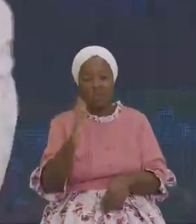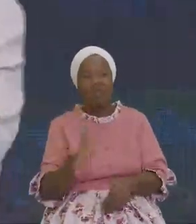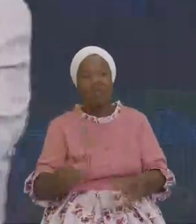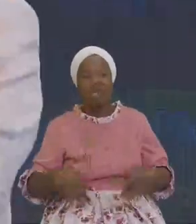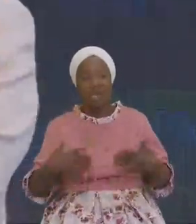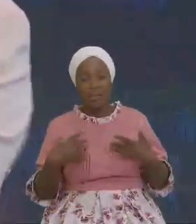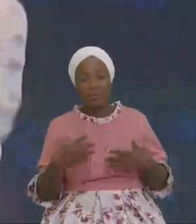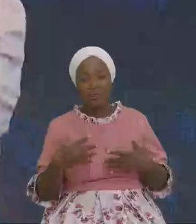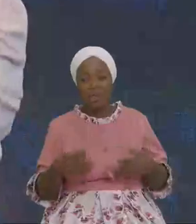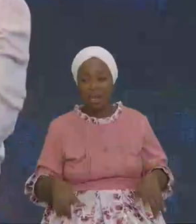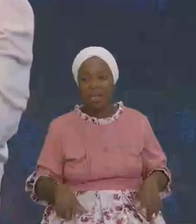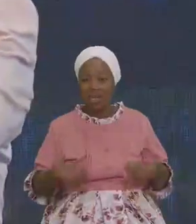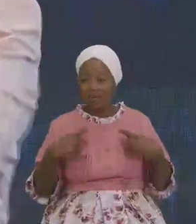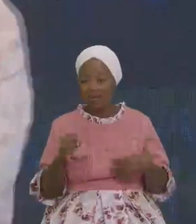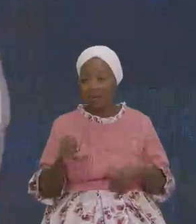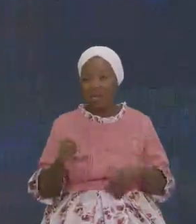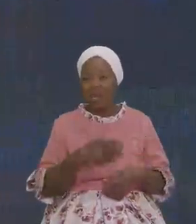aussi longtemps que Dieu vit,